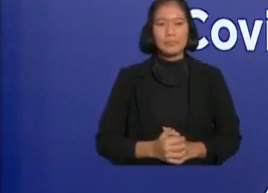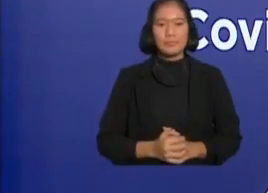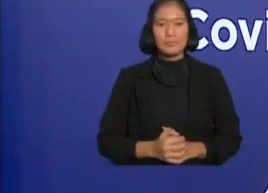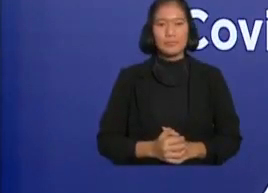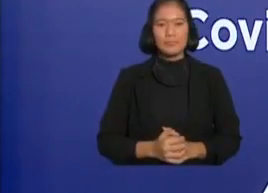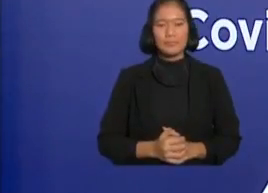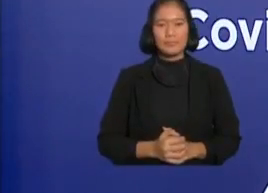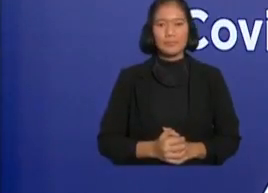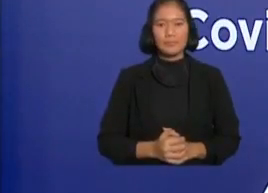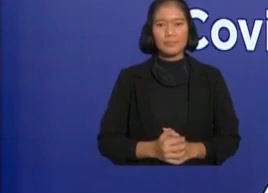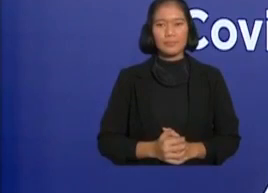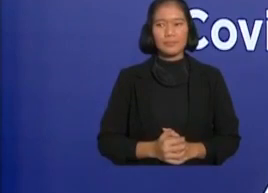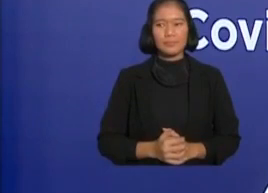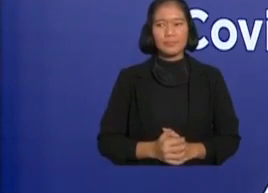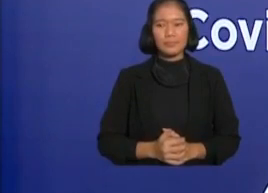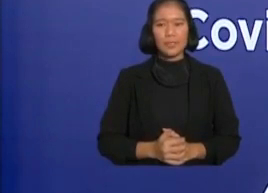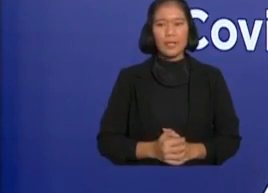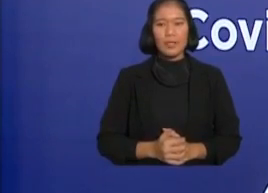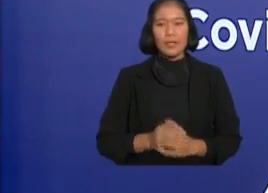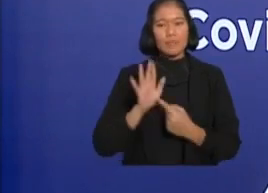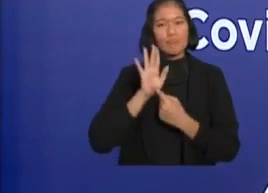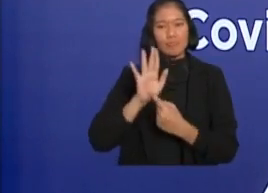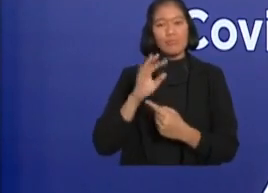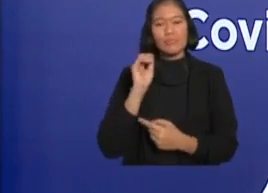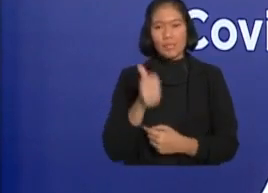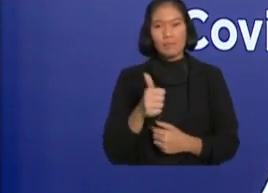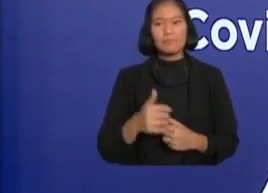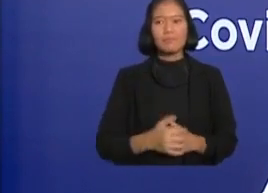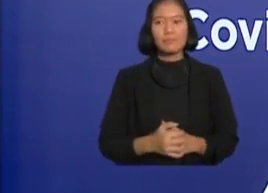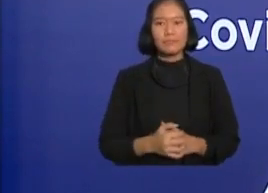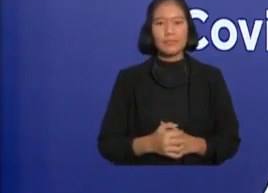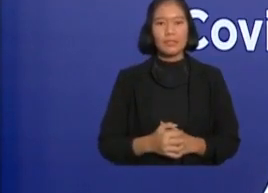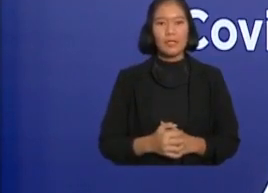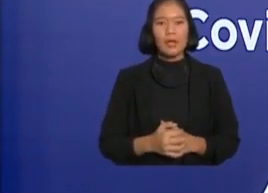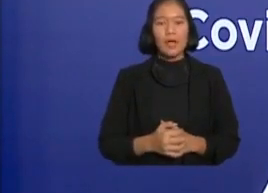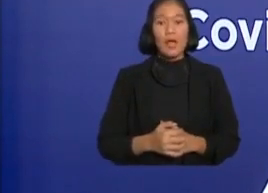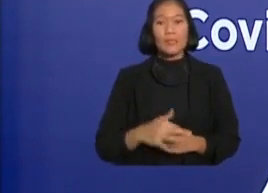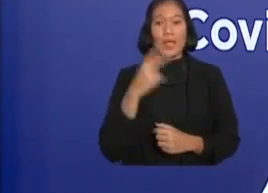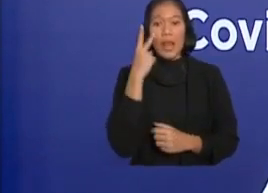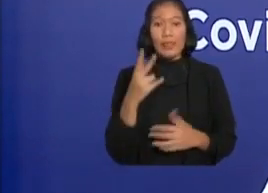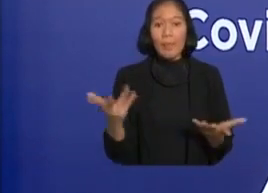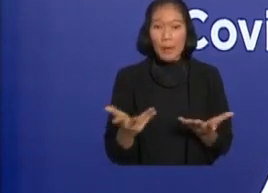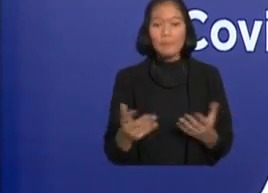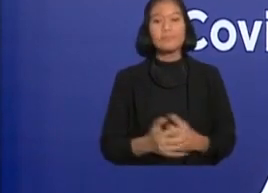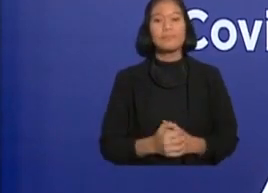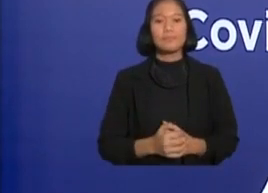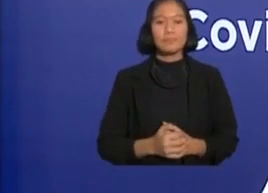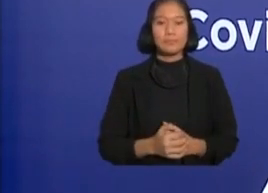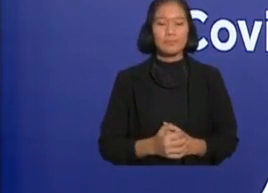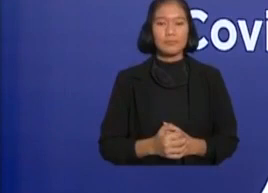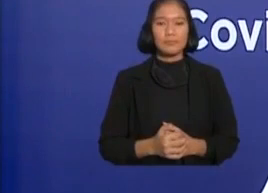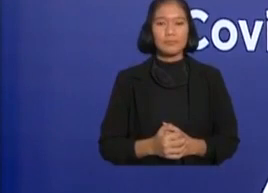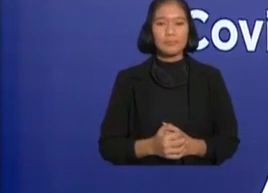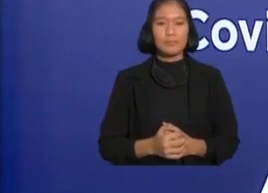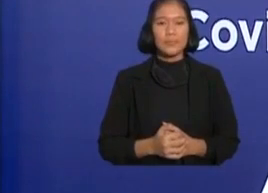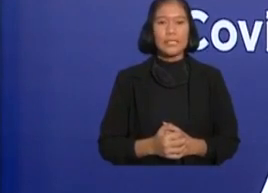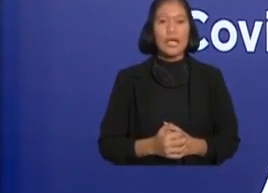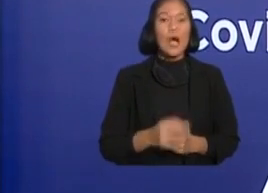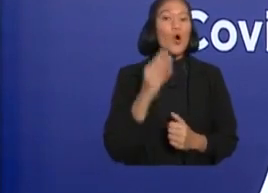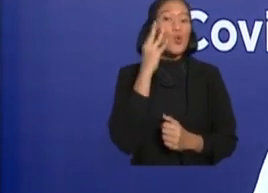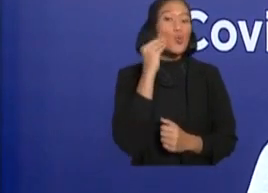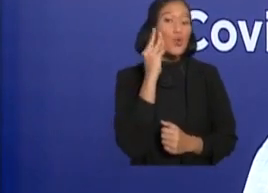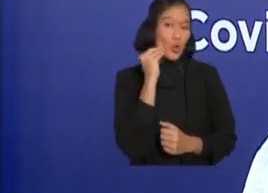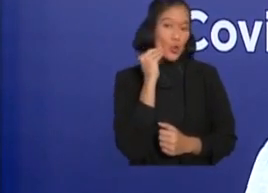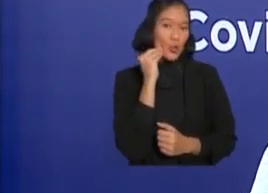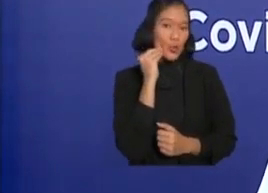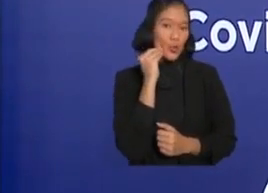gambaran lainnya yang bisa kita Munculkan untuk kita bisa lihat dari usia